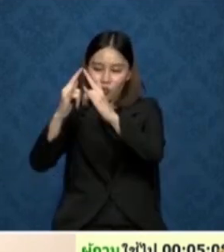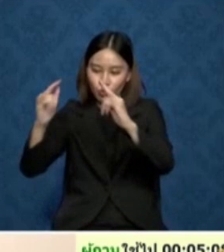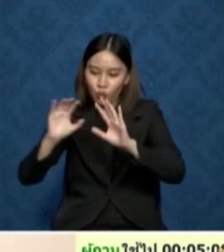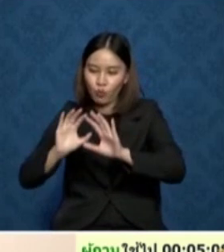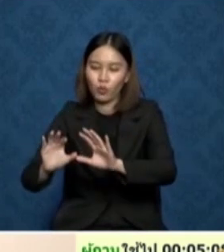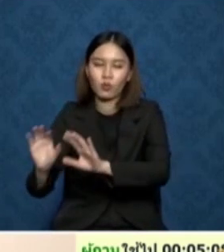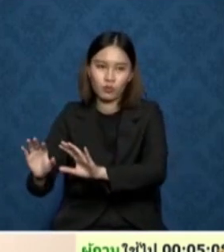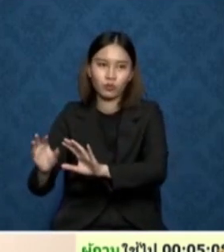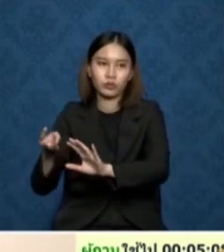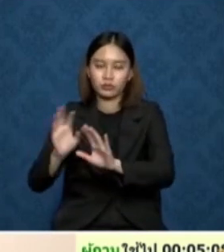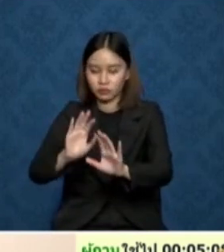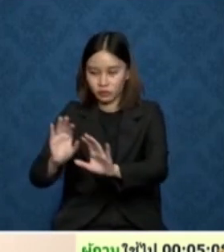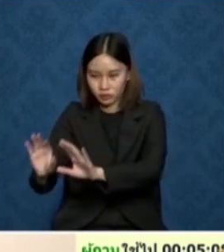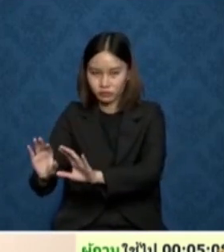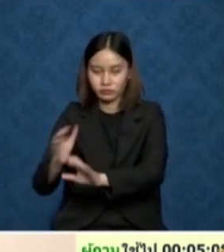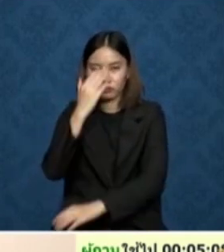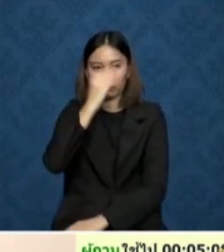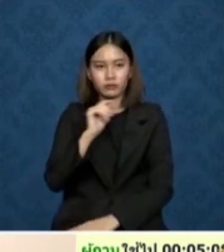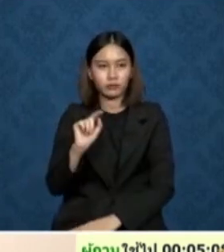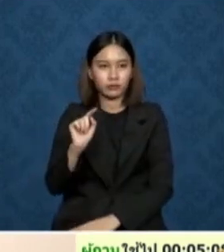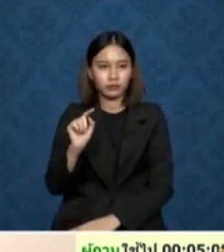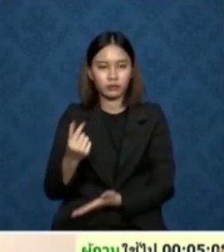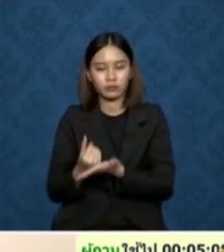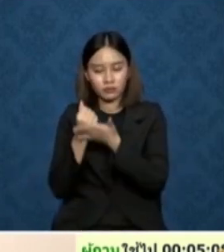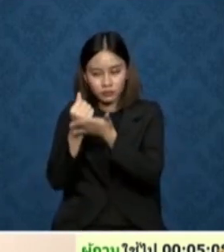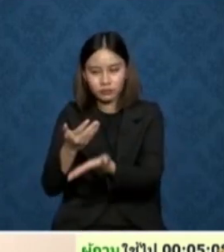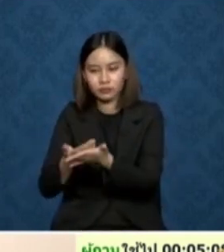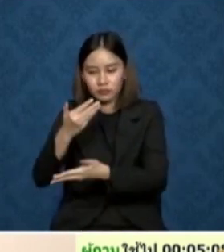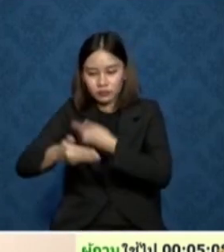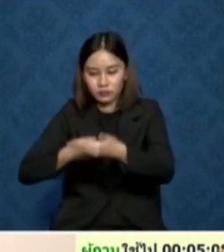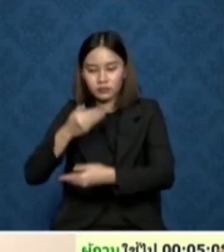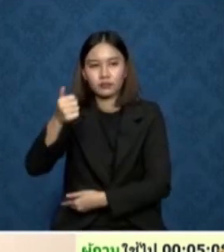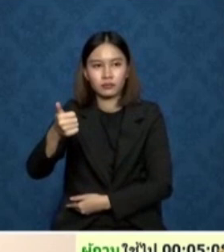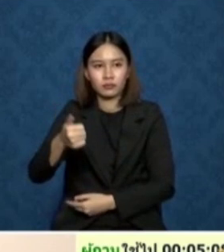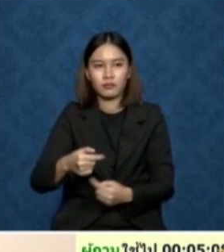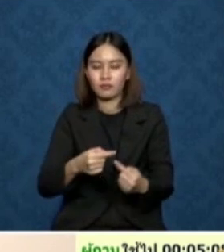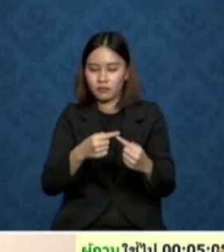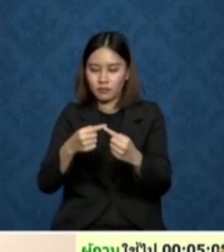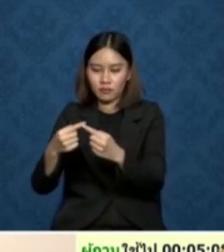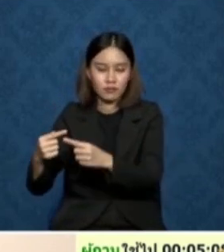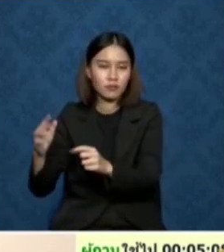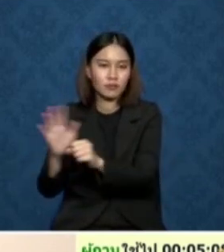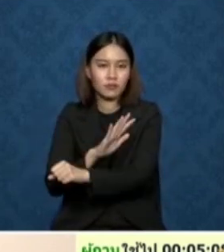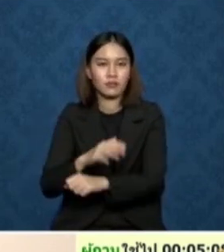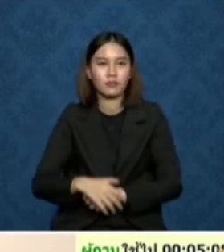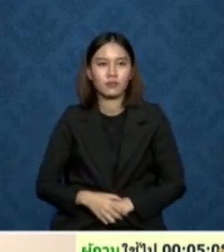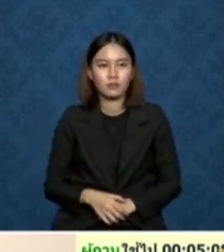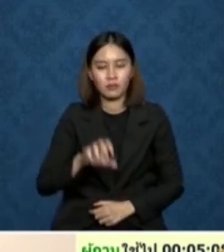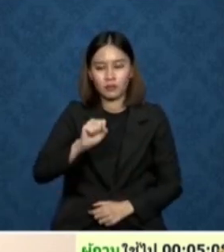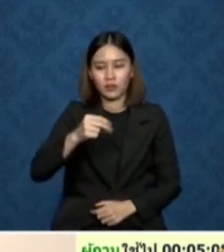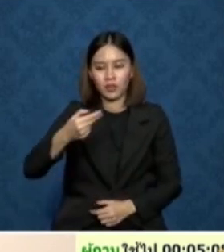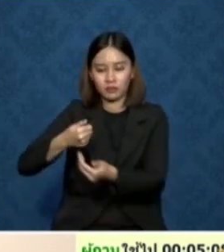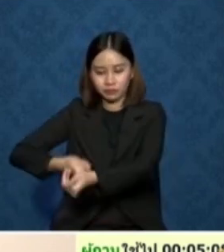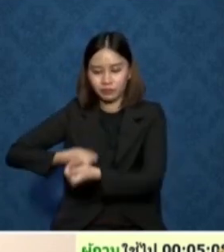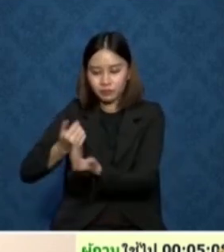ื่ดูซับข้าวเข้มาอยใย่งชางเพื่ทำให้ประยุงราคาข้าวได้ไปอย่ทั่วถึงแล้วตัวสาก